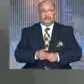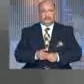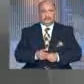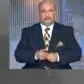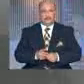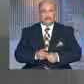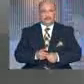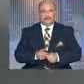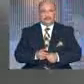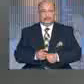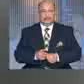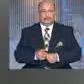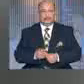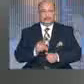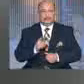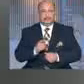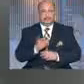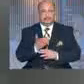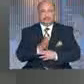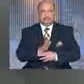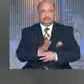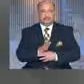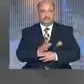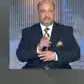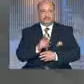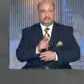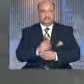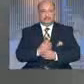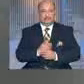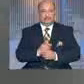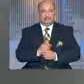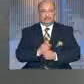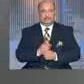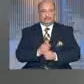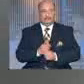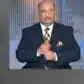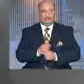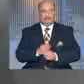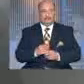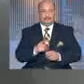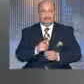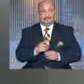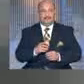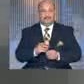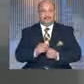تونس في المحافل الدوليه ليثبت أن ثروة تونس تكمن في أبنائها.